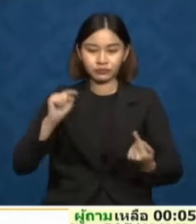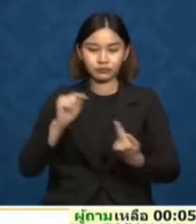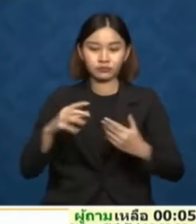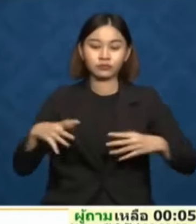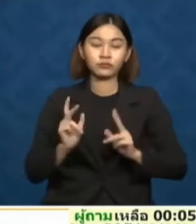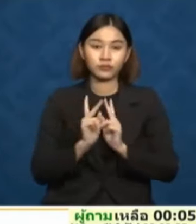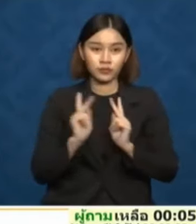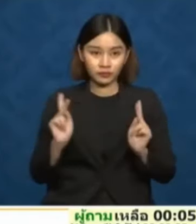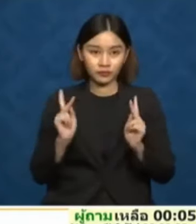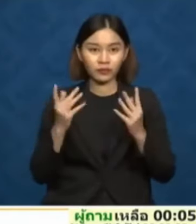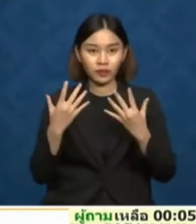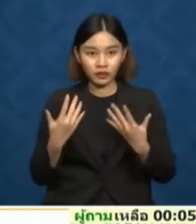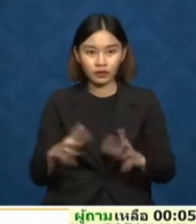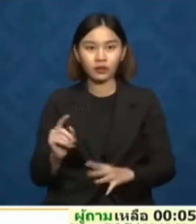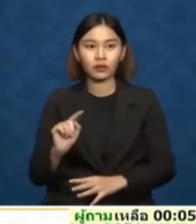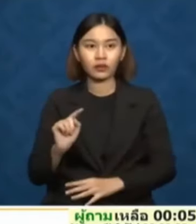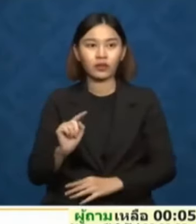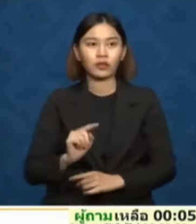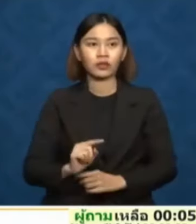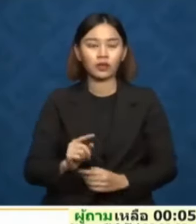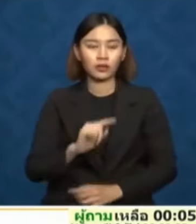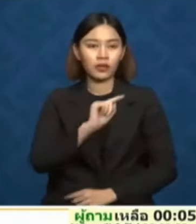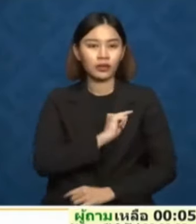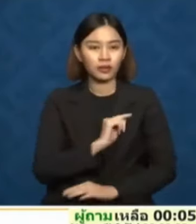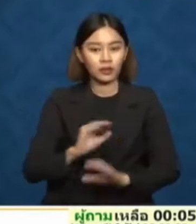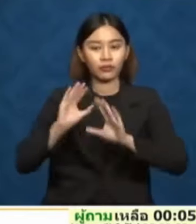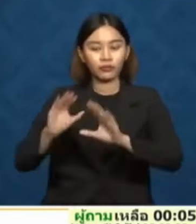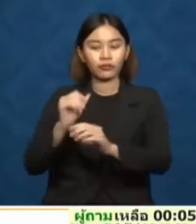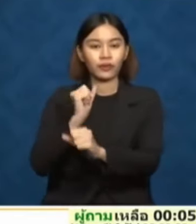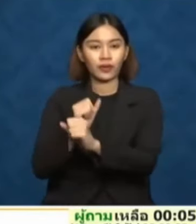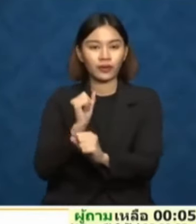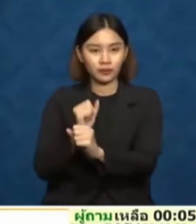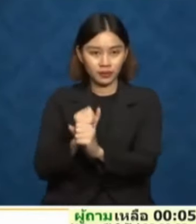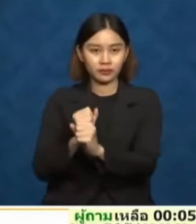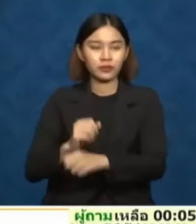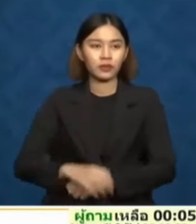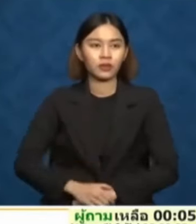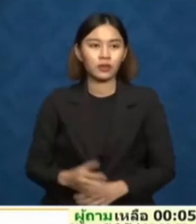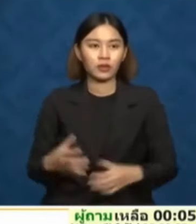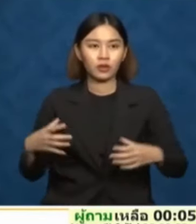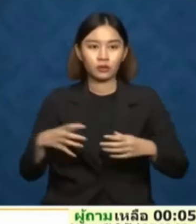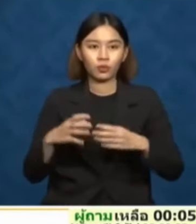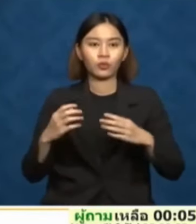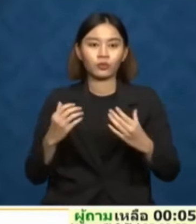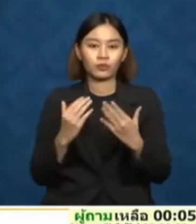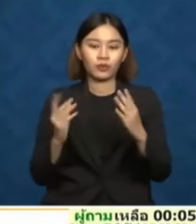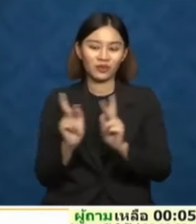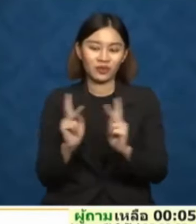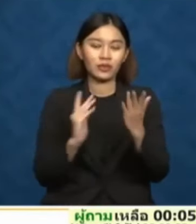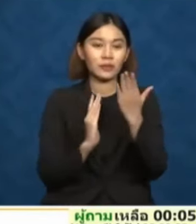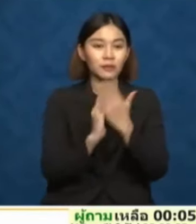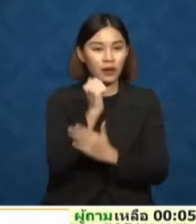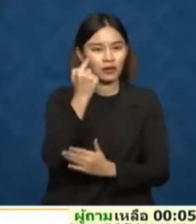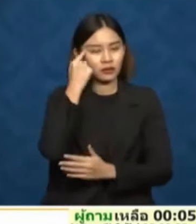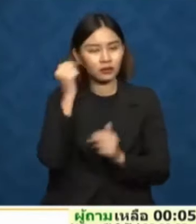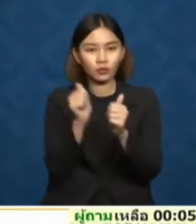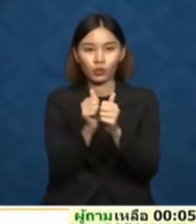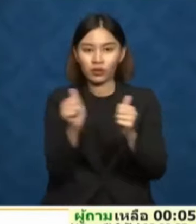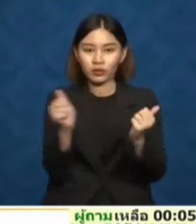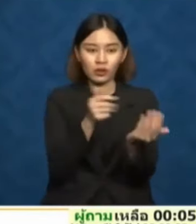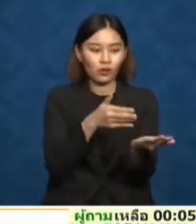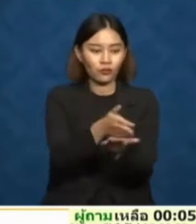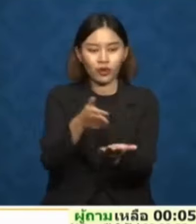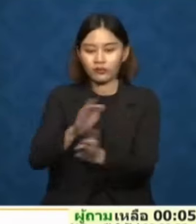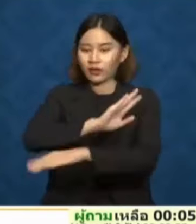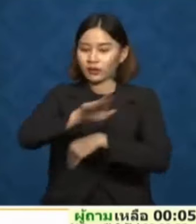บอร์ดก็จะแต่งตั้งหลังจากนั้นก็มอบหมายหน้าที่เข้าไปดำเนินการกรการชุดนิพพานครับก็จะเป็นเรื่องที่ดีครับที่ทุกฝ่าย